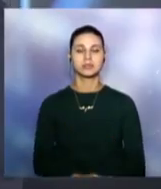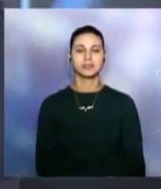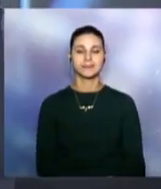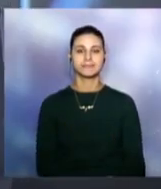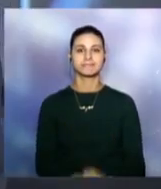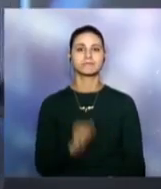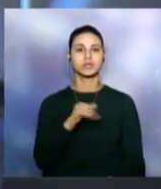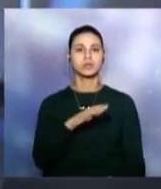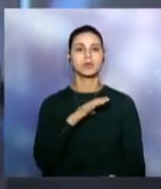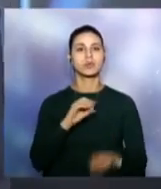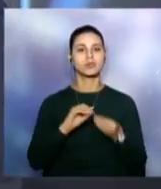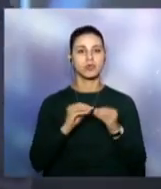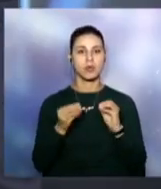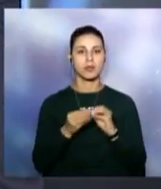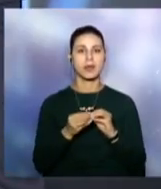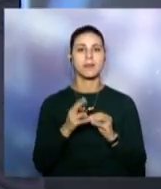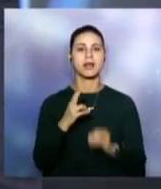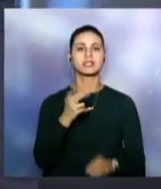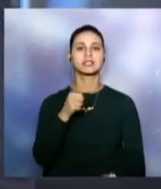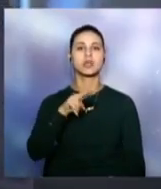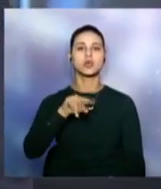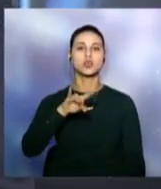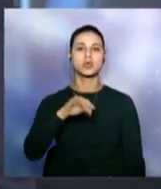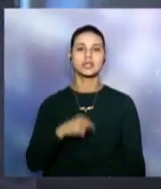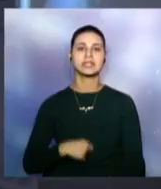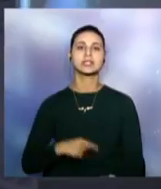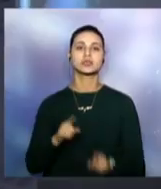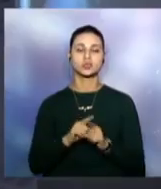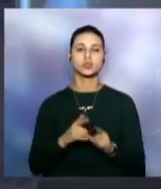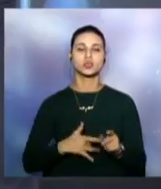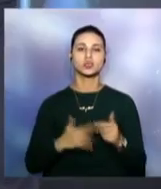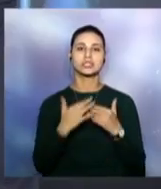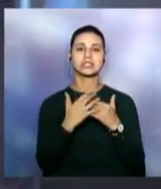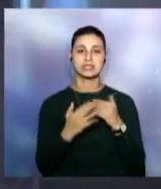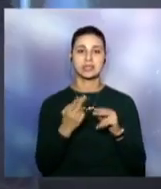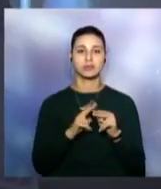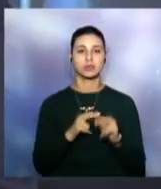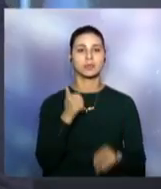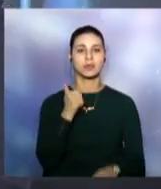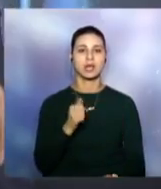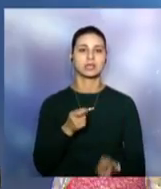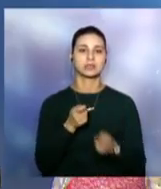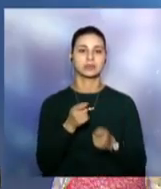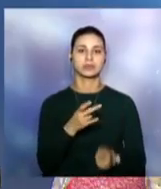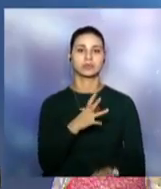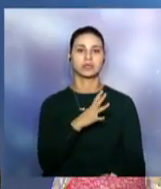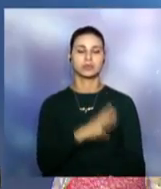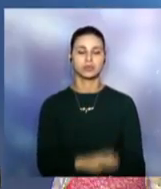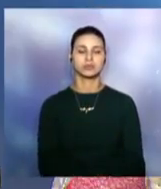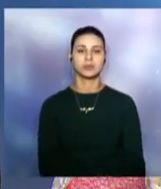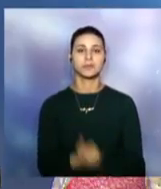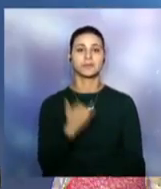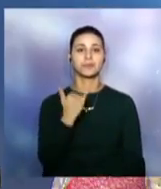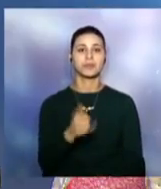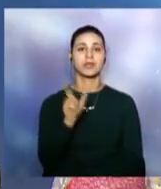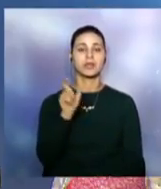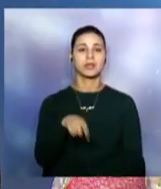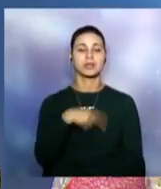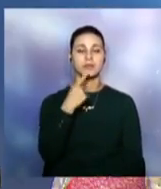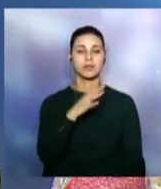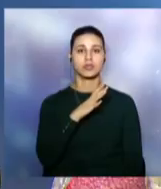არ გამოიწვევს წავე დაწყლებას და სისხლდენას კუჭიდან. მოკლედ ვერიდოთ ასეთ უცხო სხეულებს. აი თქვენი საუბრის